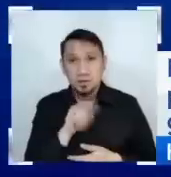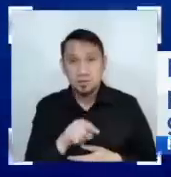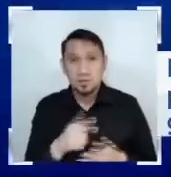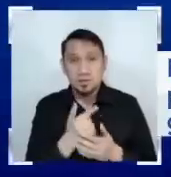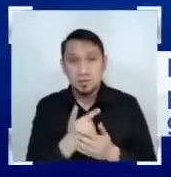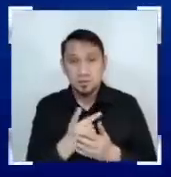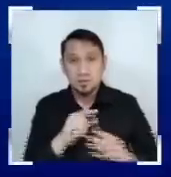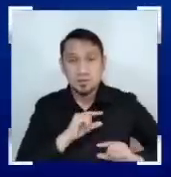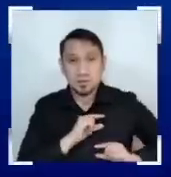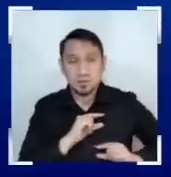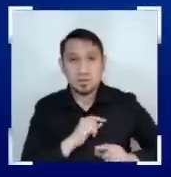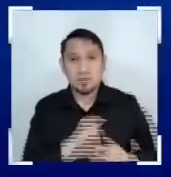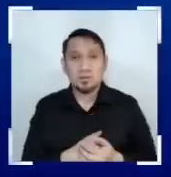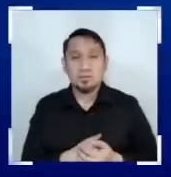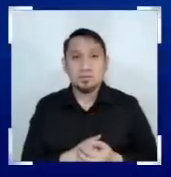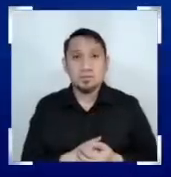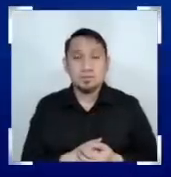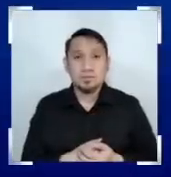have evidence na sir na